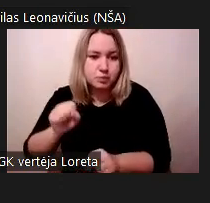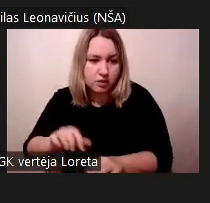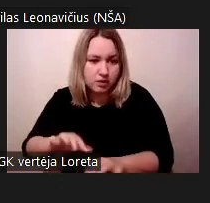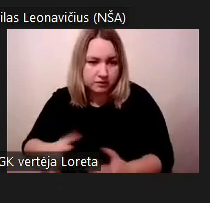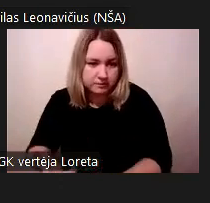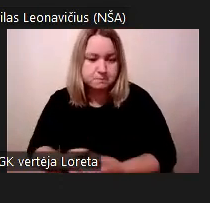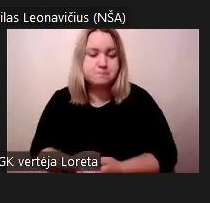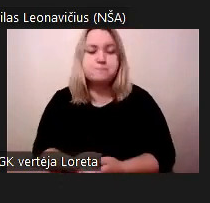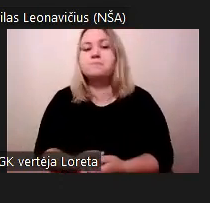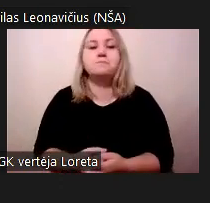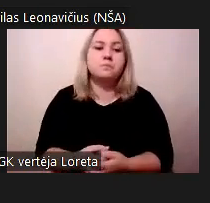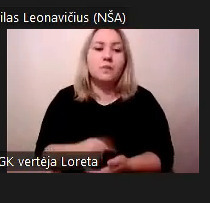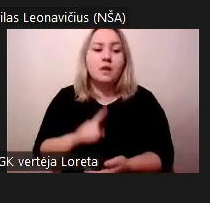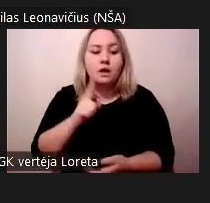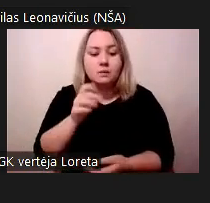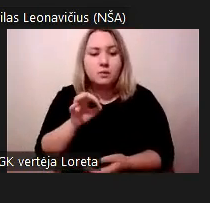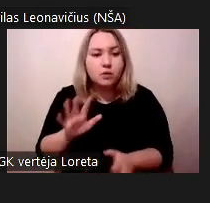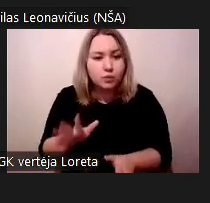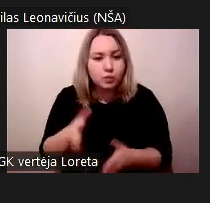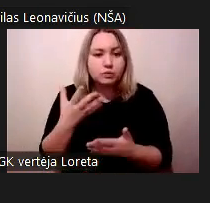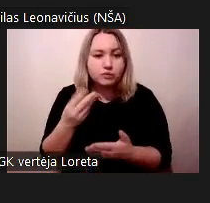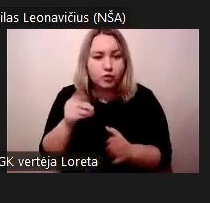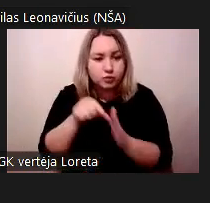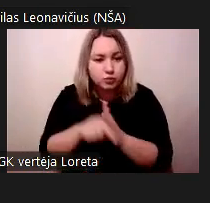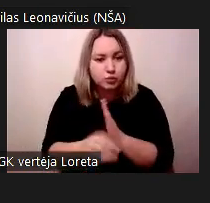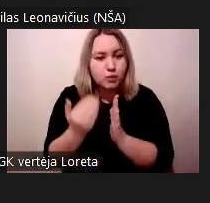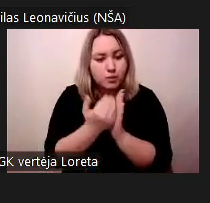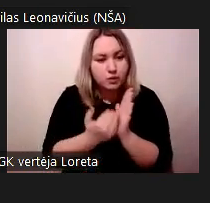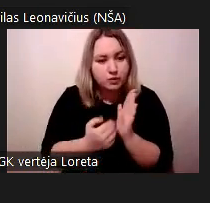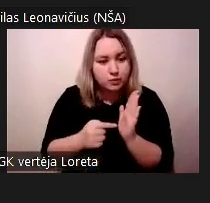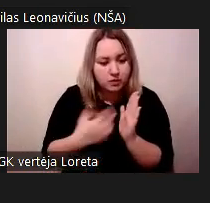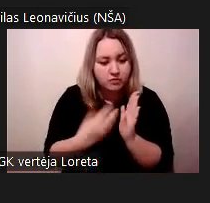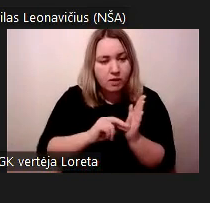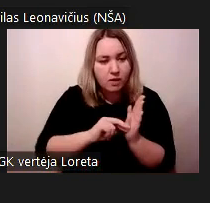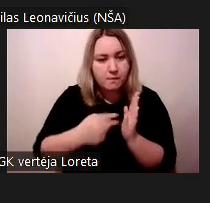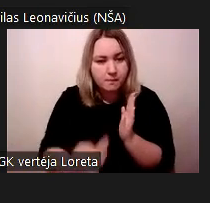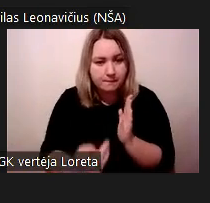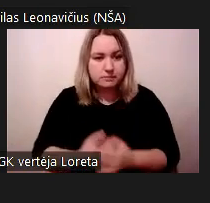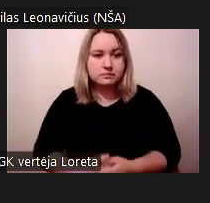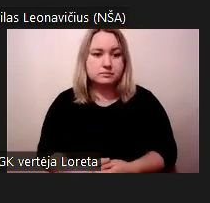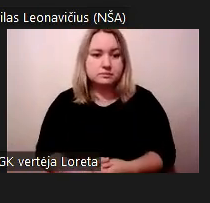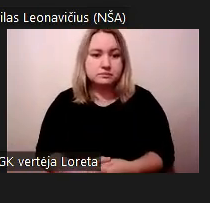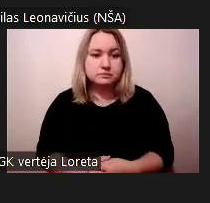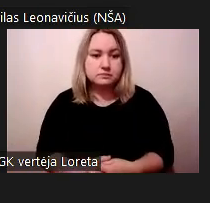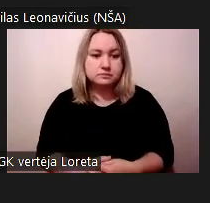kalbant apie ugdymo turinio programos pakeitimą. Ir